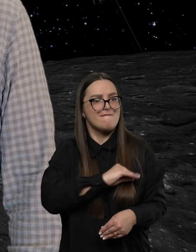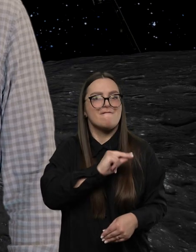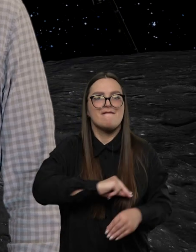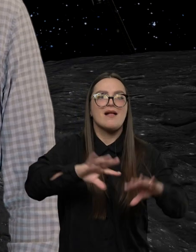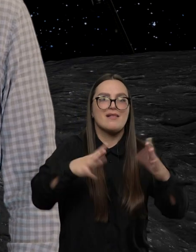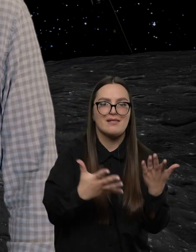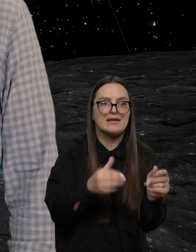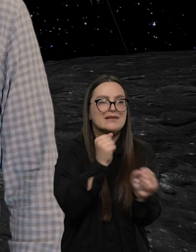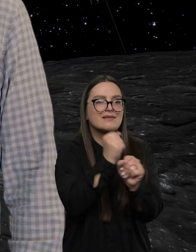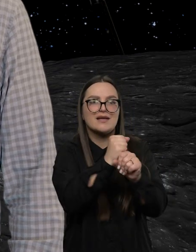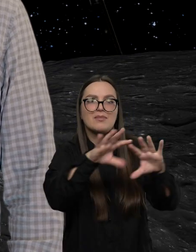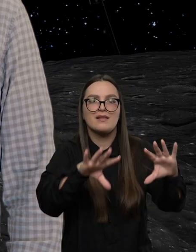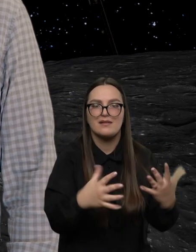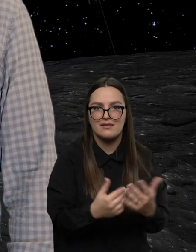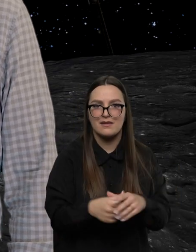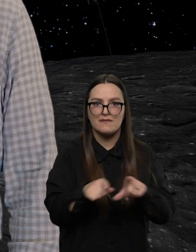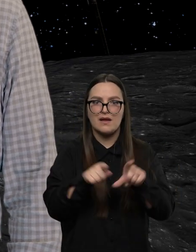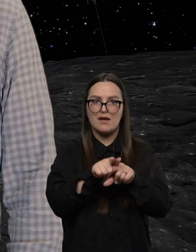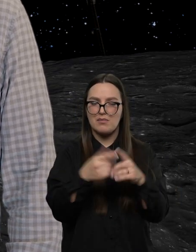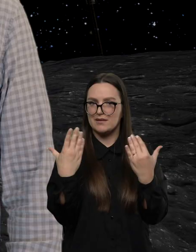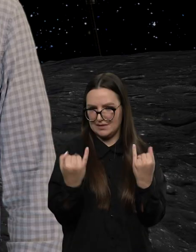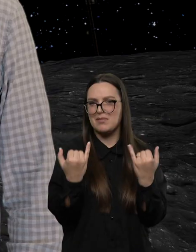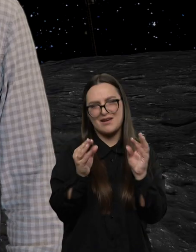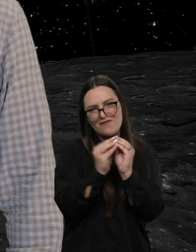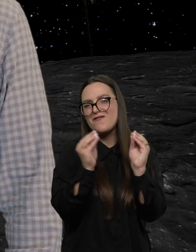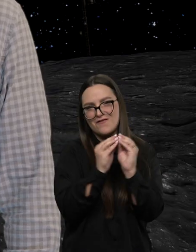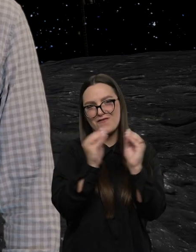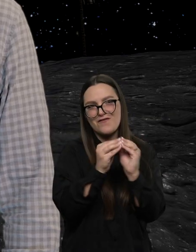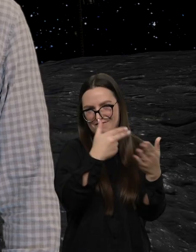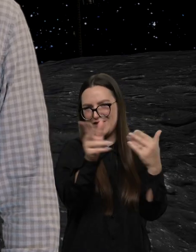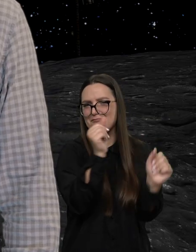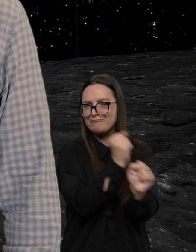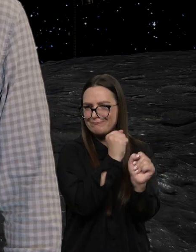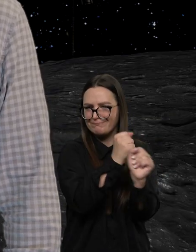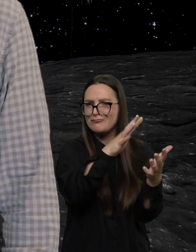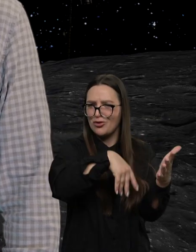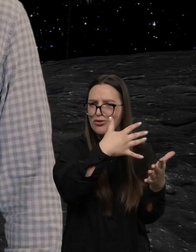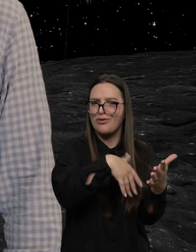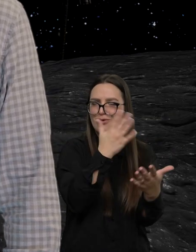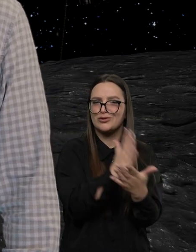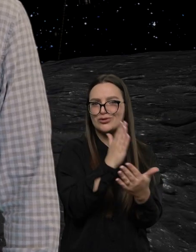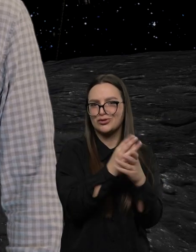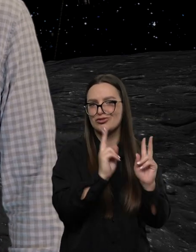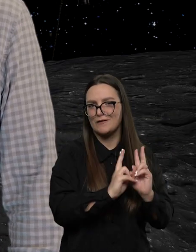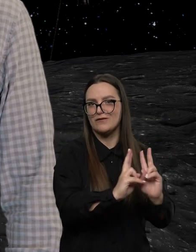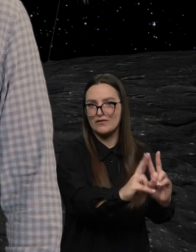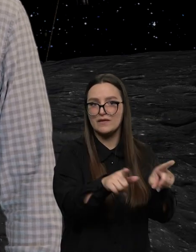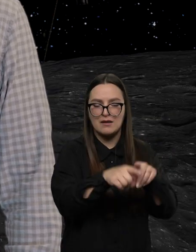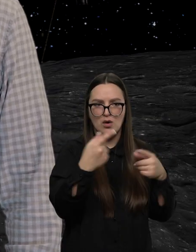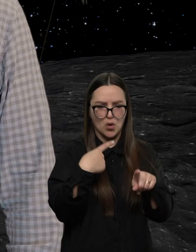ir su Voyager misija, tie dar vis skraido, dar vis siunčia duomenės, jie taip dabar jau kiek